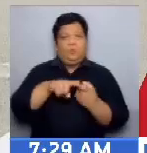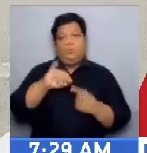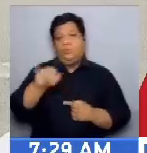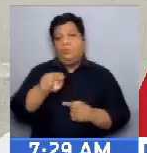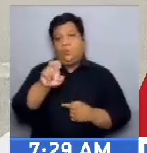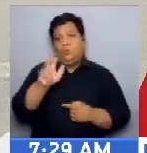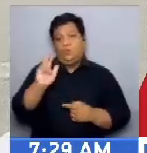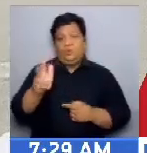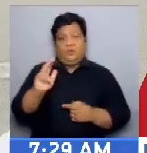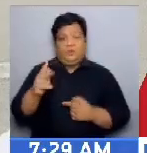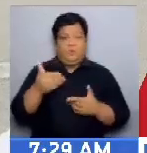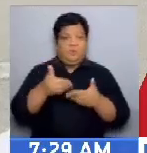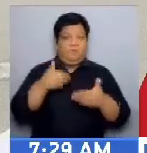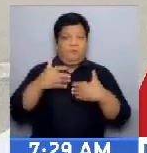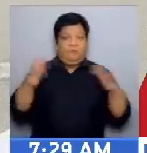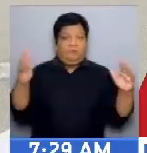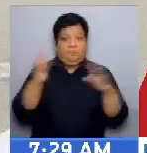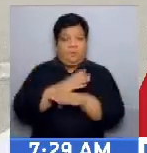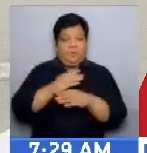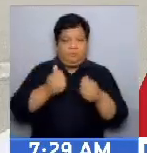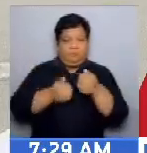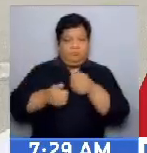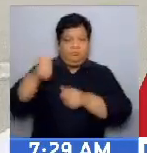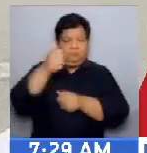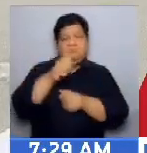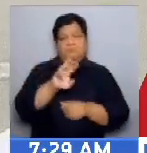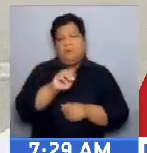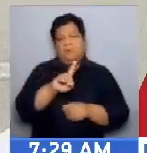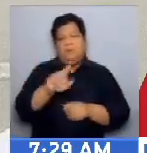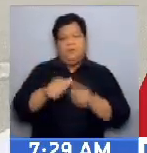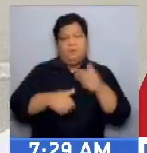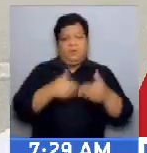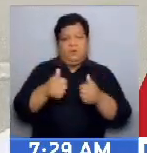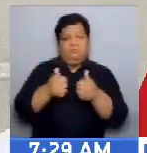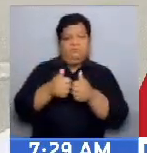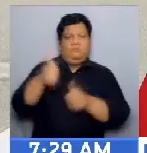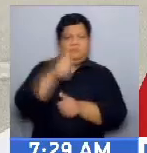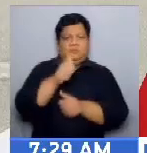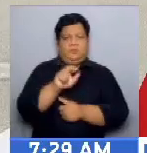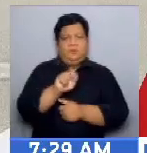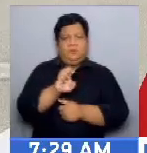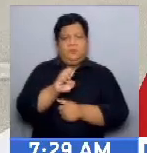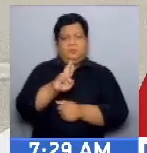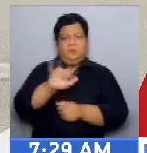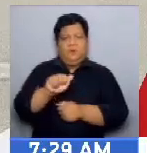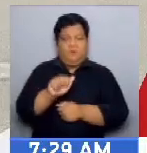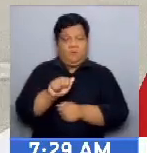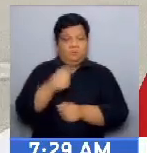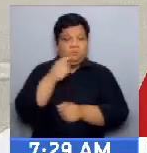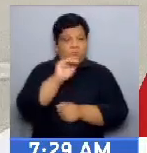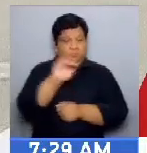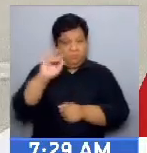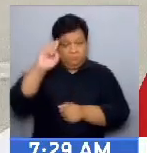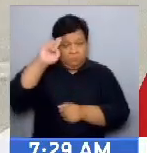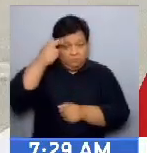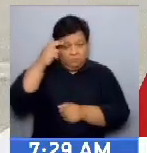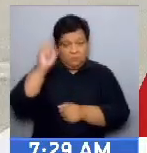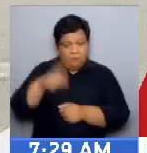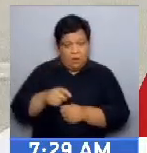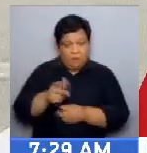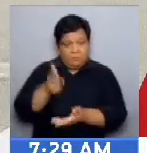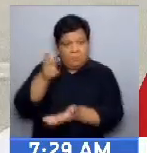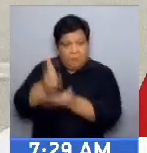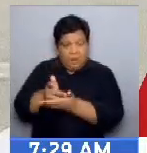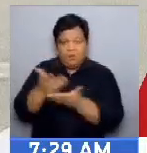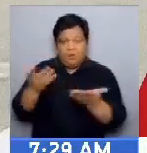administrasyon, mag-ooperate ang MMDA sa pangunguna ni Bong Nebrija. Kaya palala niya, iparada sa tamang lugar ang mga sasakyan.